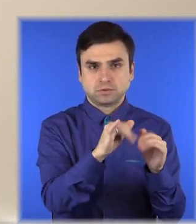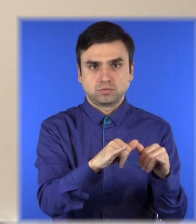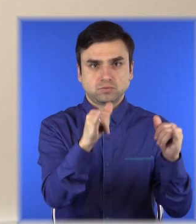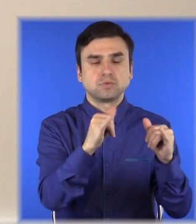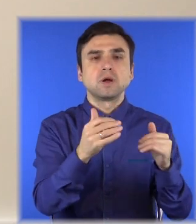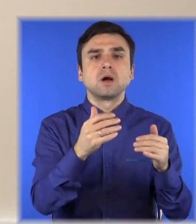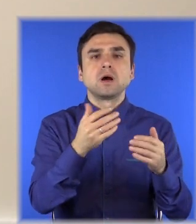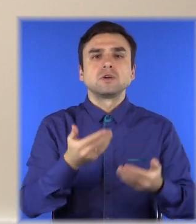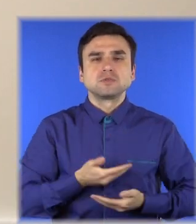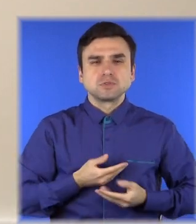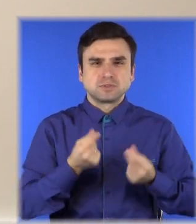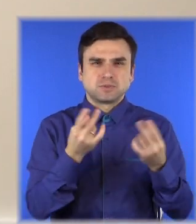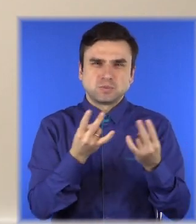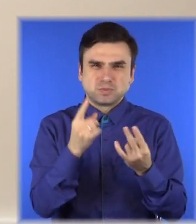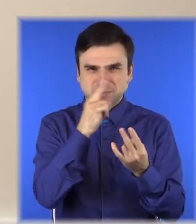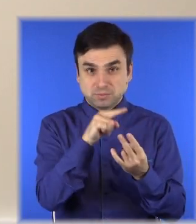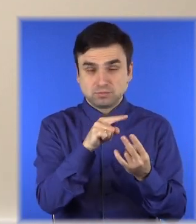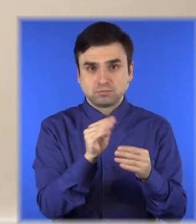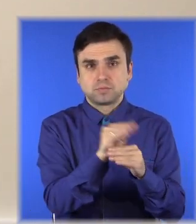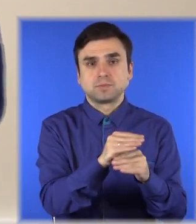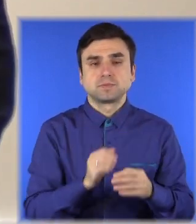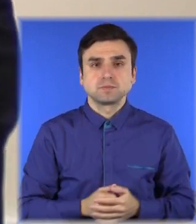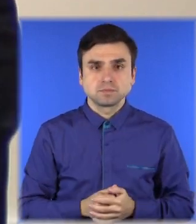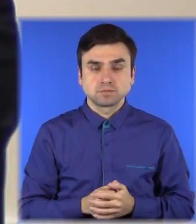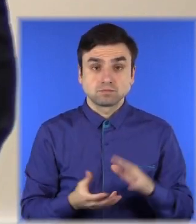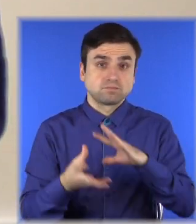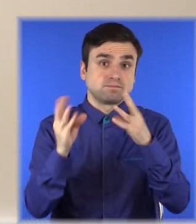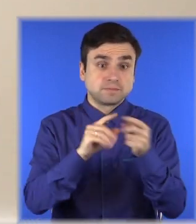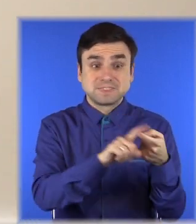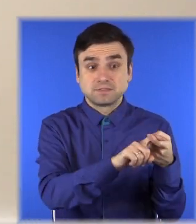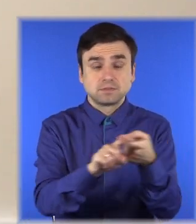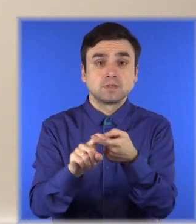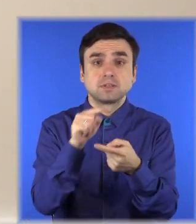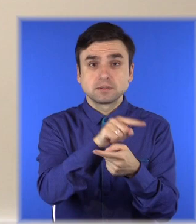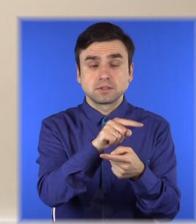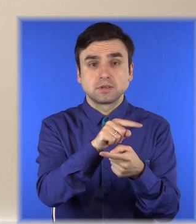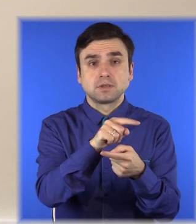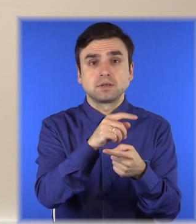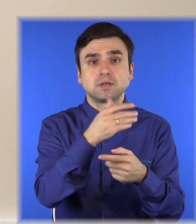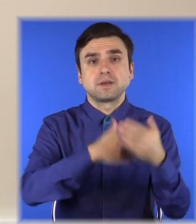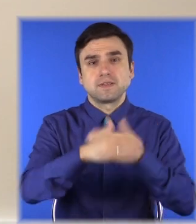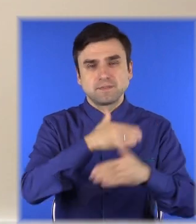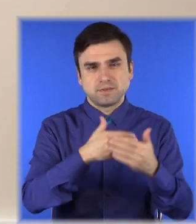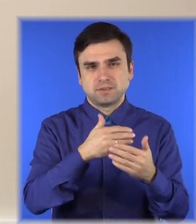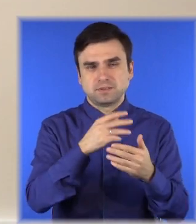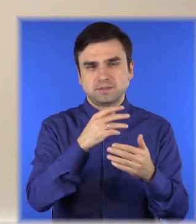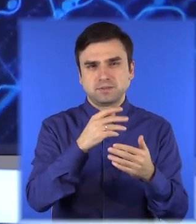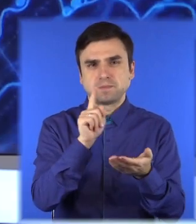місяць. Відповідно, зростатимуть розміри державної соціальної допомоги особам з інвалідністю з дитинства та дітям з